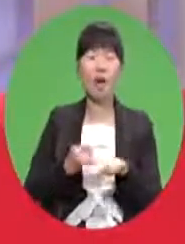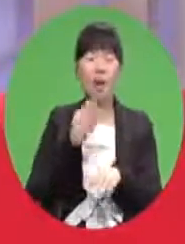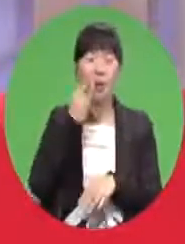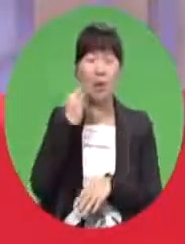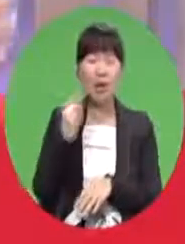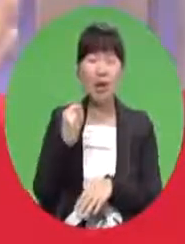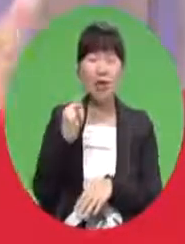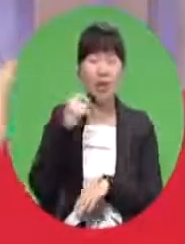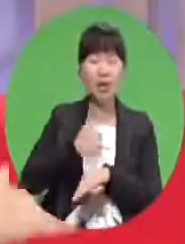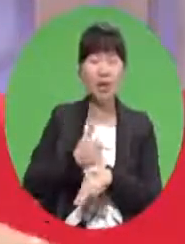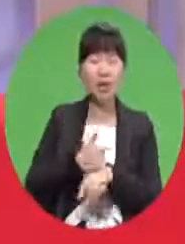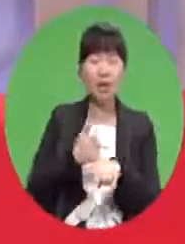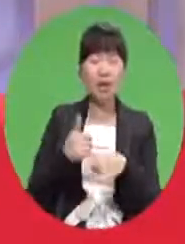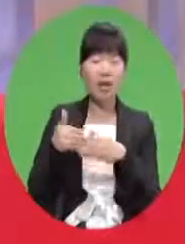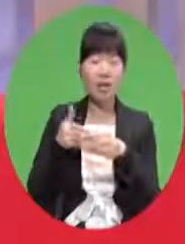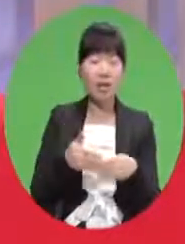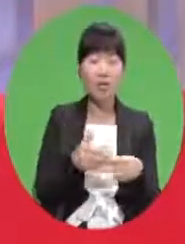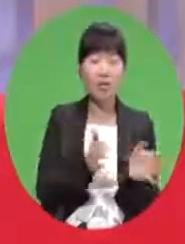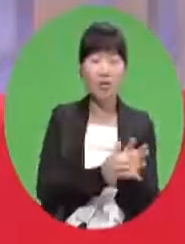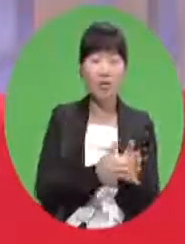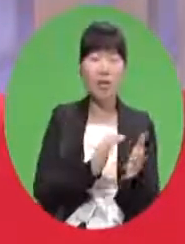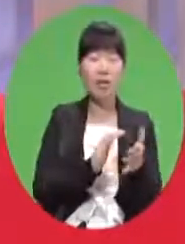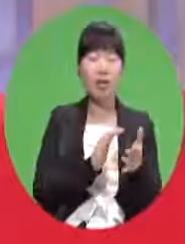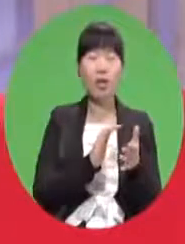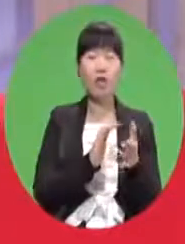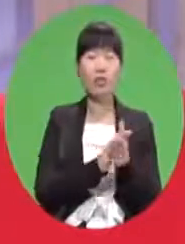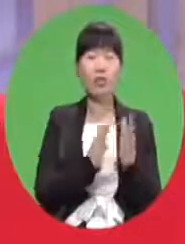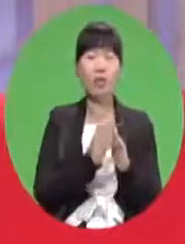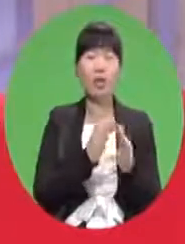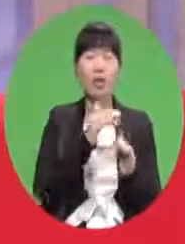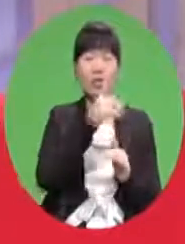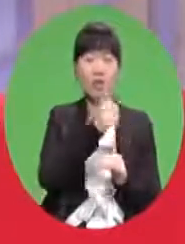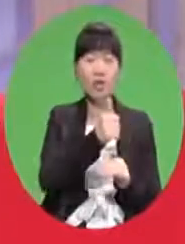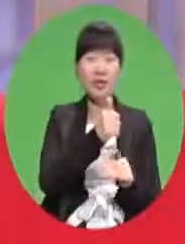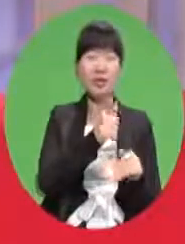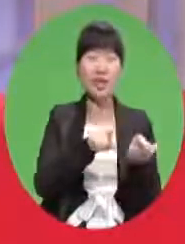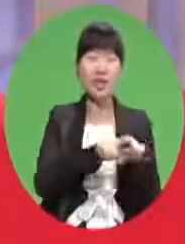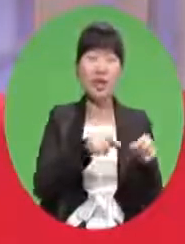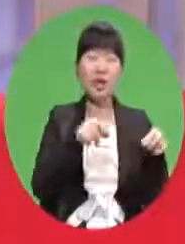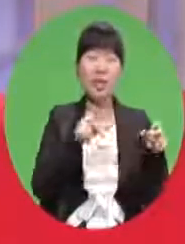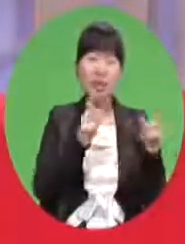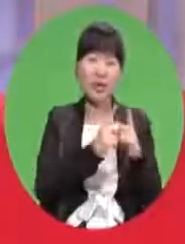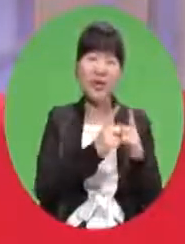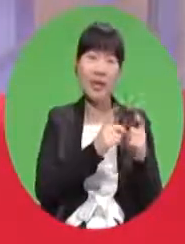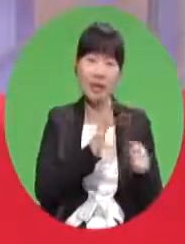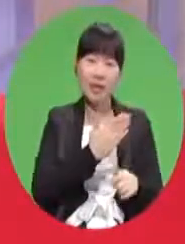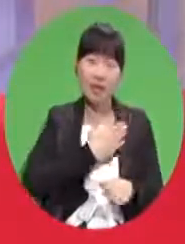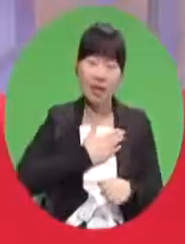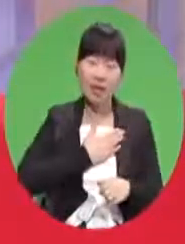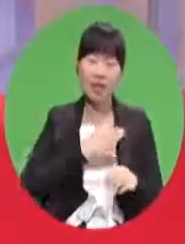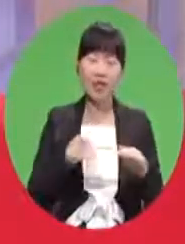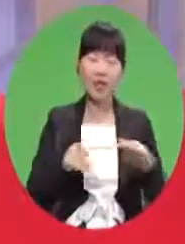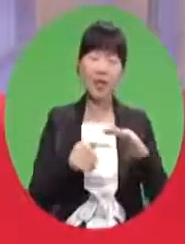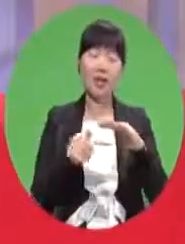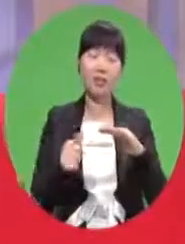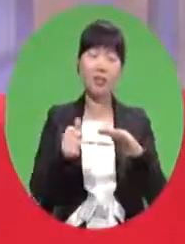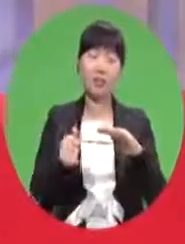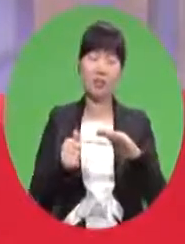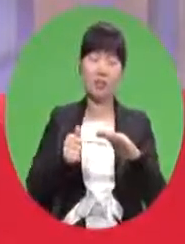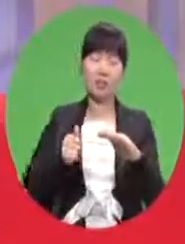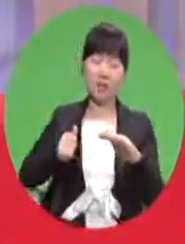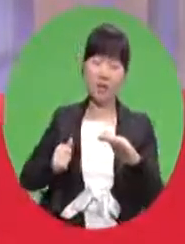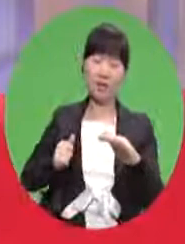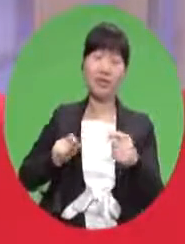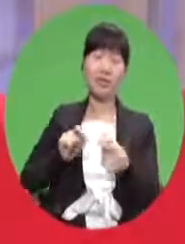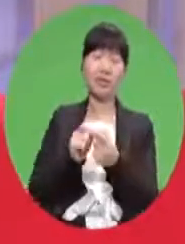엄마가 이따가 너 여기 데려다주고 저기 원장실에 선생님이랑 얘기해야 돼 하면서 점점 네. 점점 뒤로 물러나는 그런